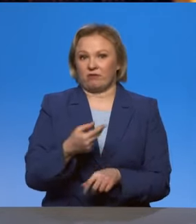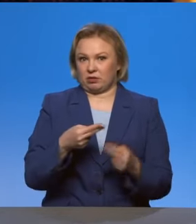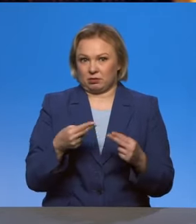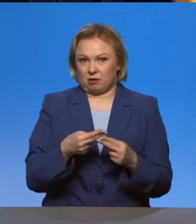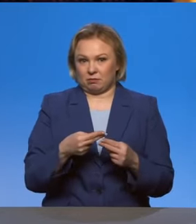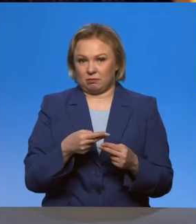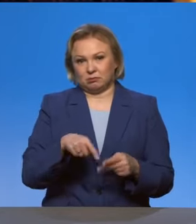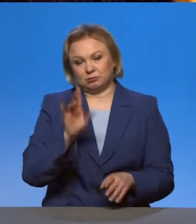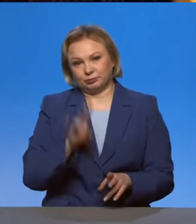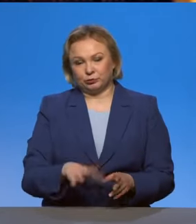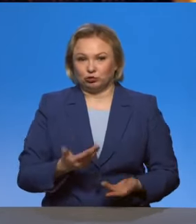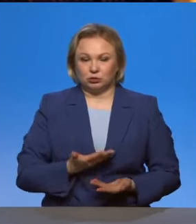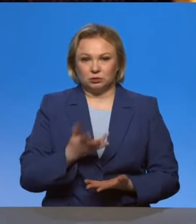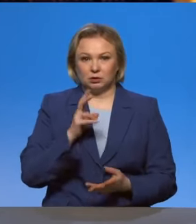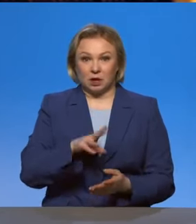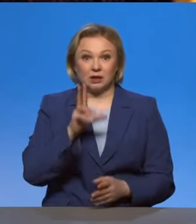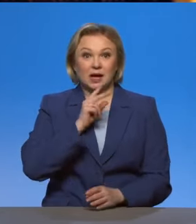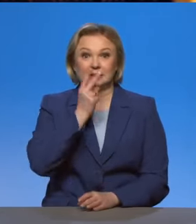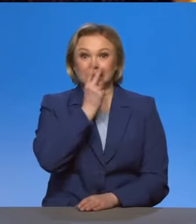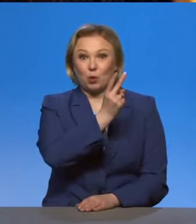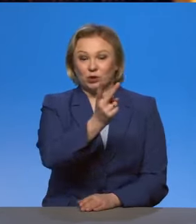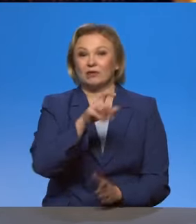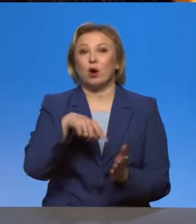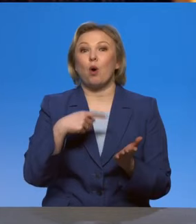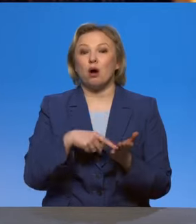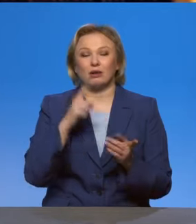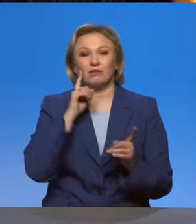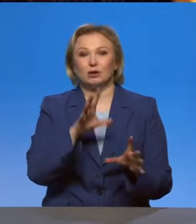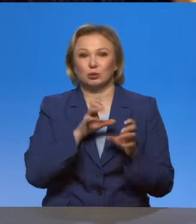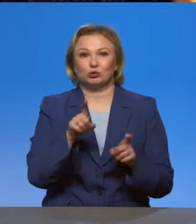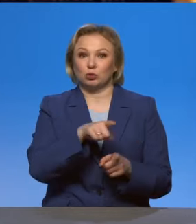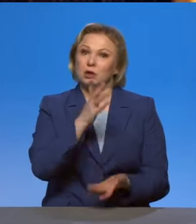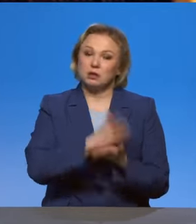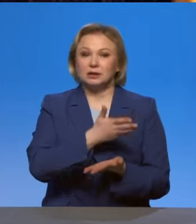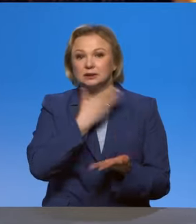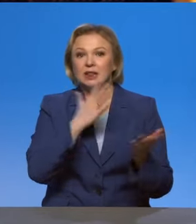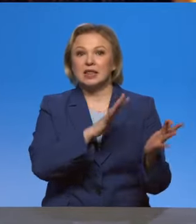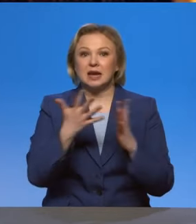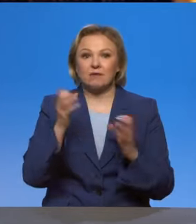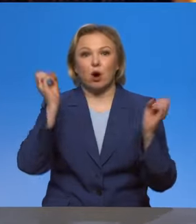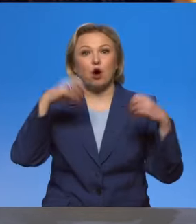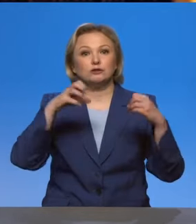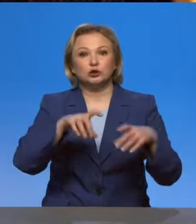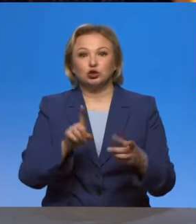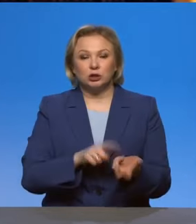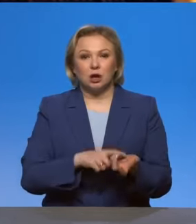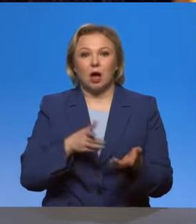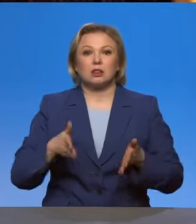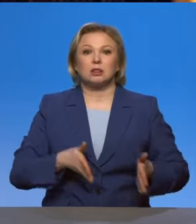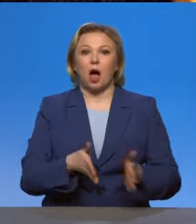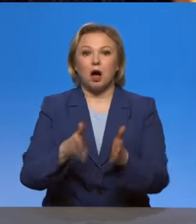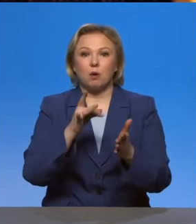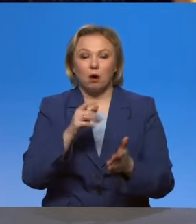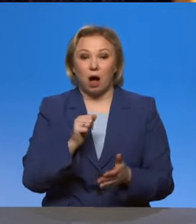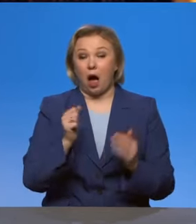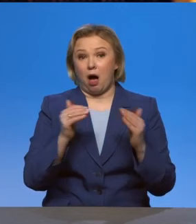есть даже если, то есть когда вы смотрите на город, вы воспринимаете, если там деревья, если там освещение, угу, если там дорога, а дома могут